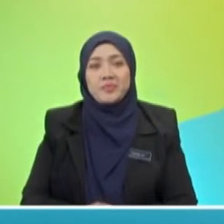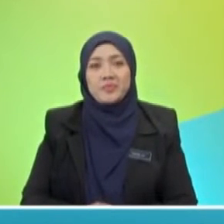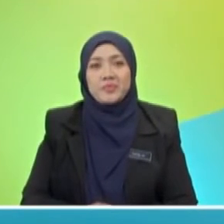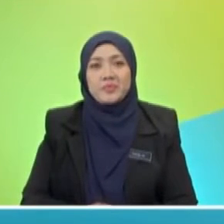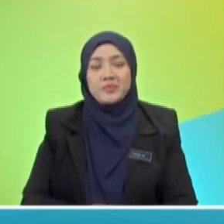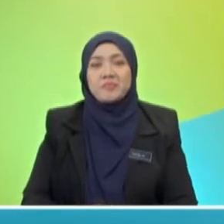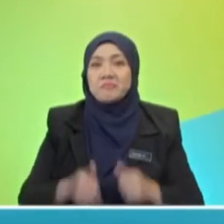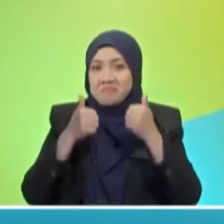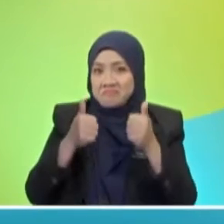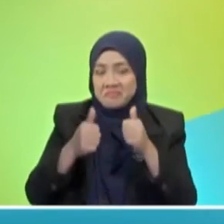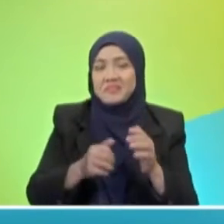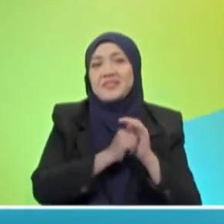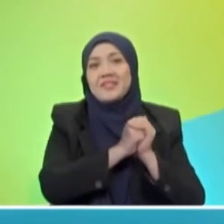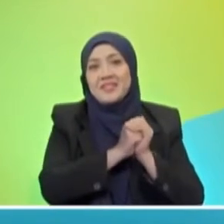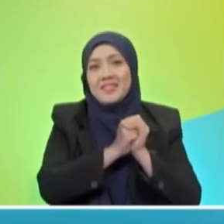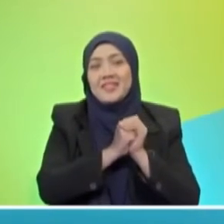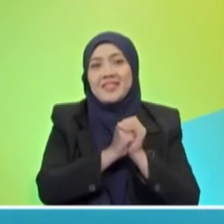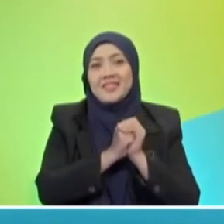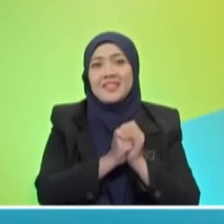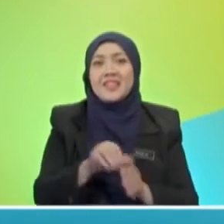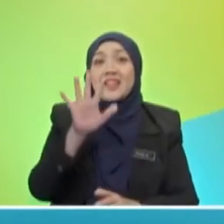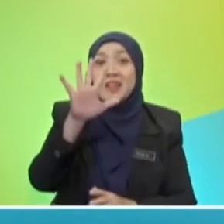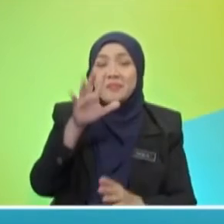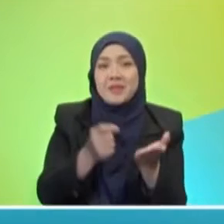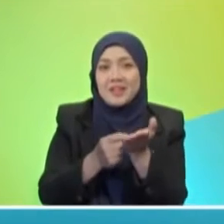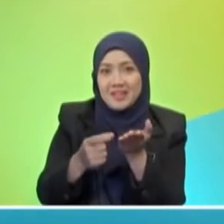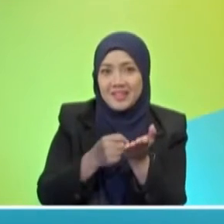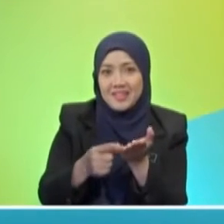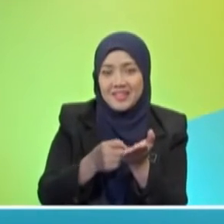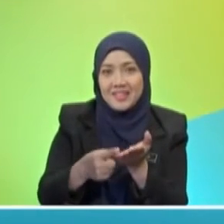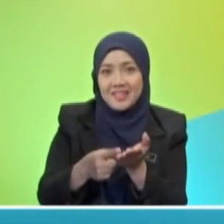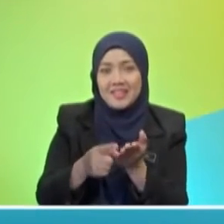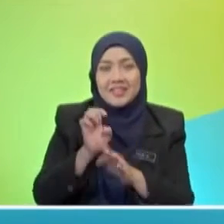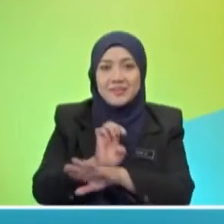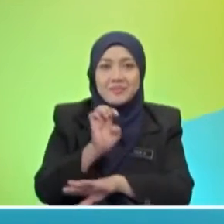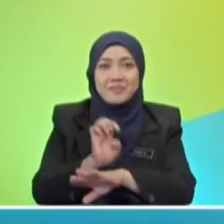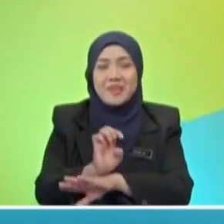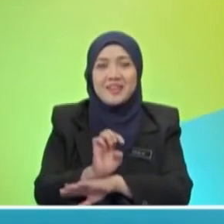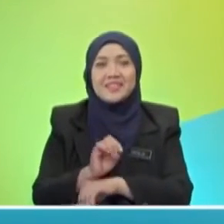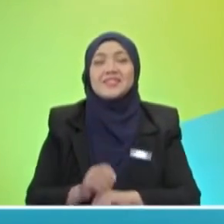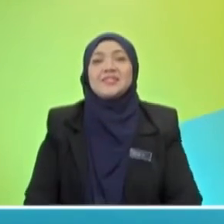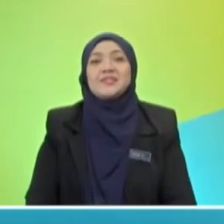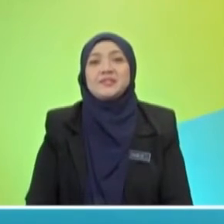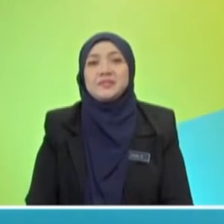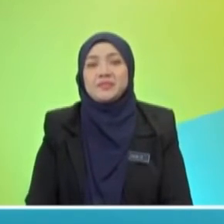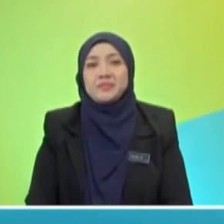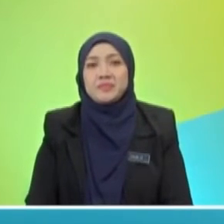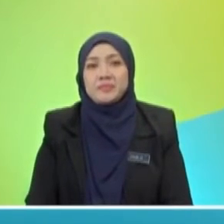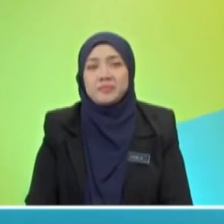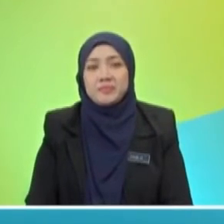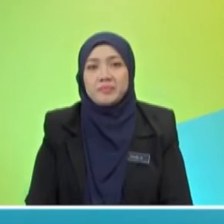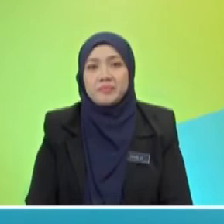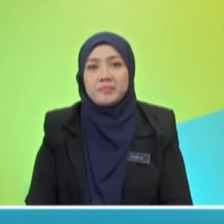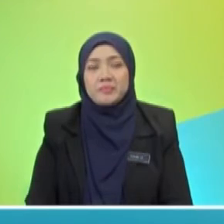pokok. Bagus, tahniah. Saya beri 5 guli emas pada Ainul. Tahniah murid-murid, terbaik. Kamu telah faham